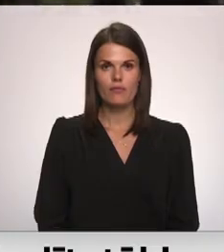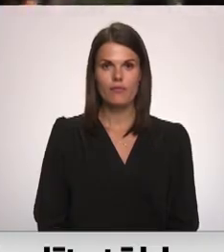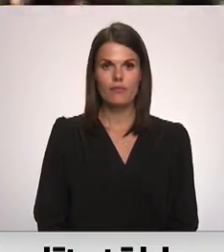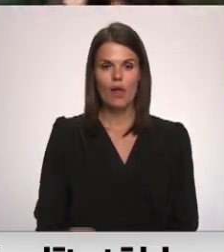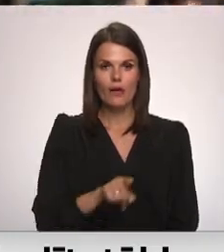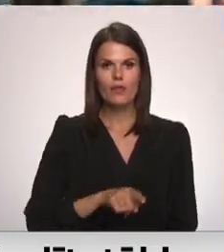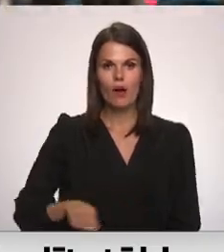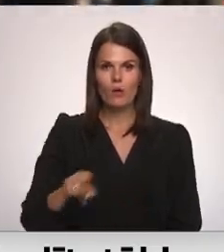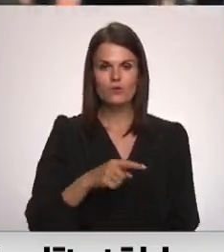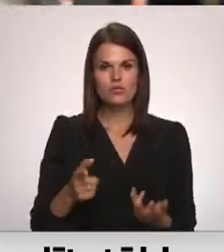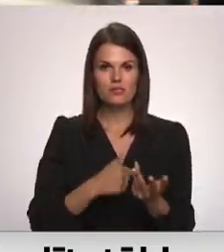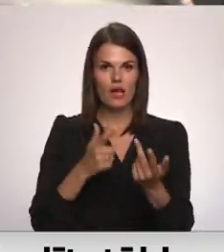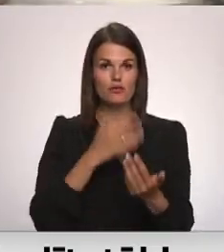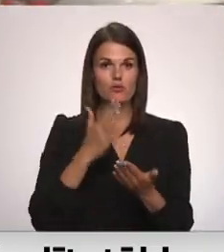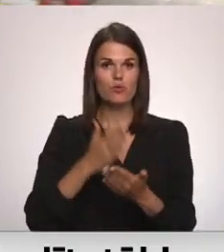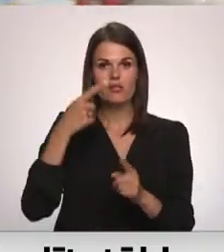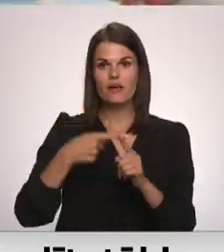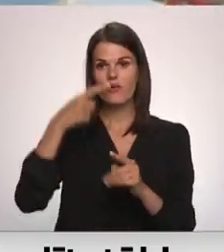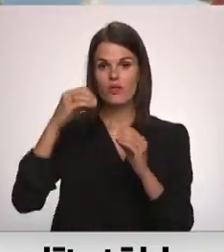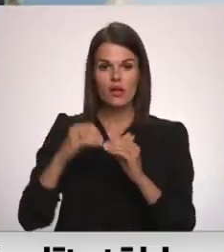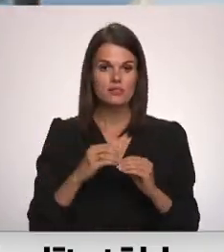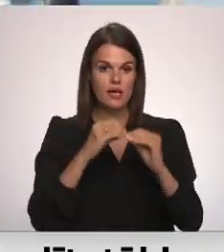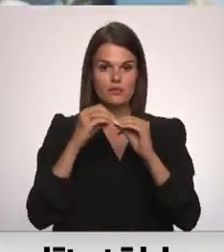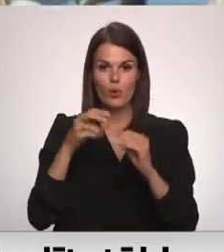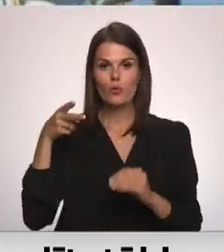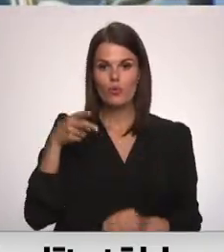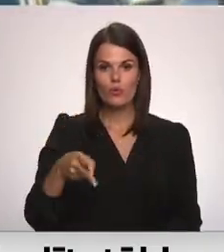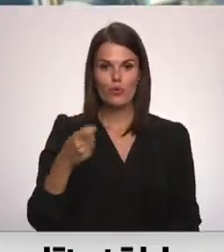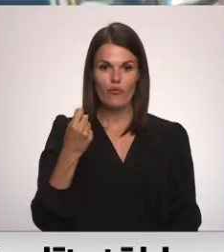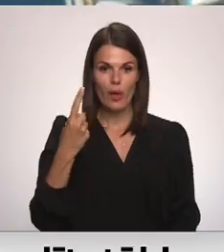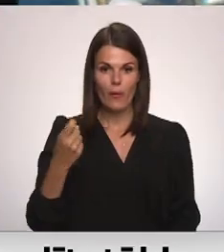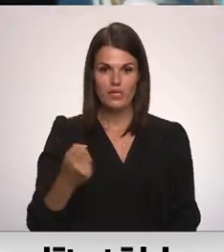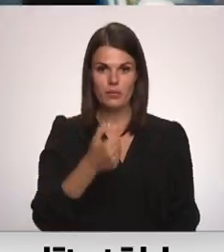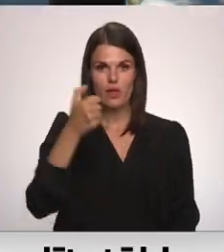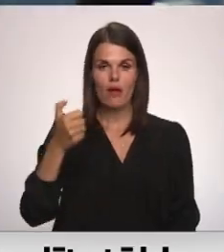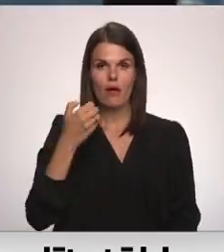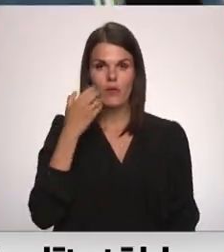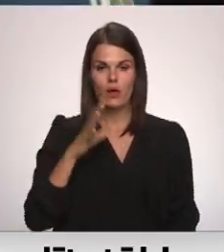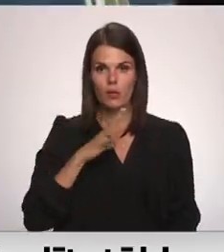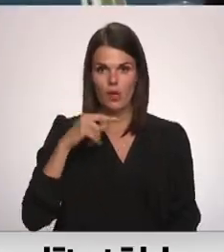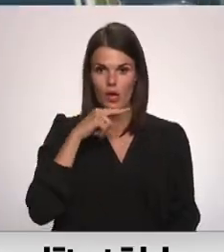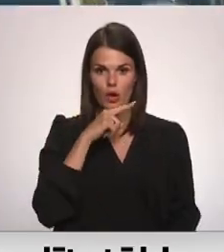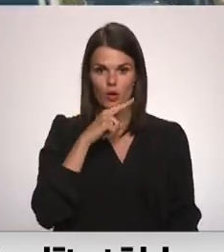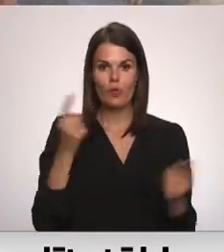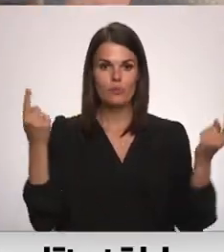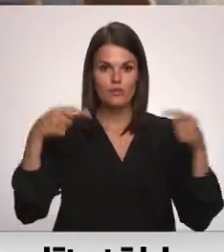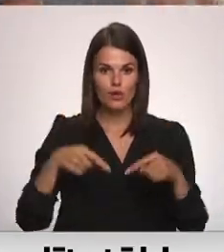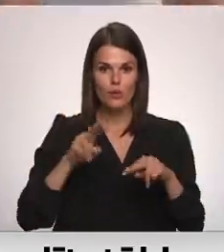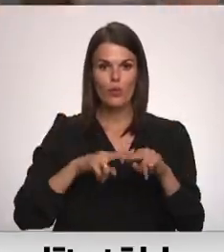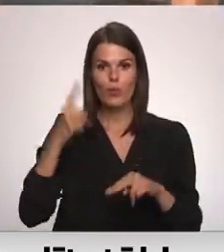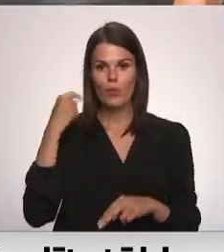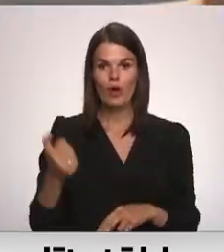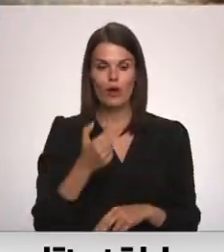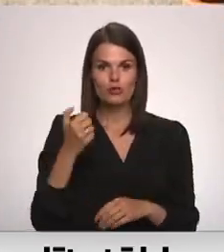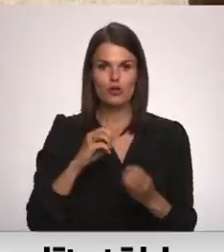Tautas skaitīšana notiek reizi 10 gados. 2011. Gadā, kad bija ekonomiskā krīze un pērn